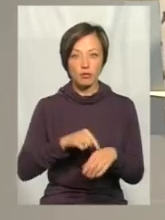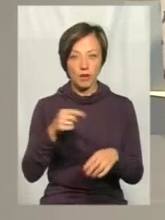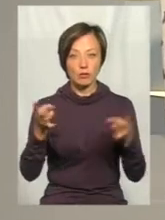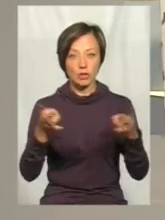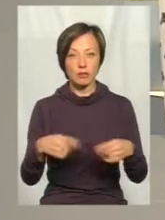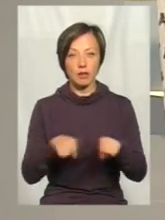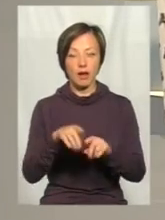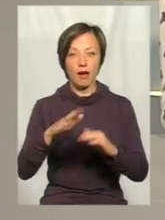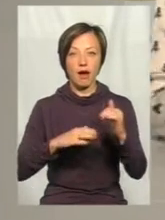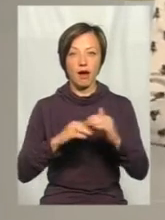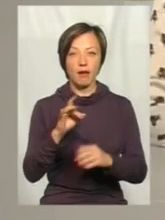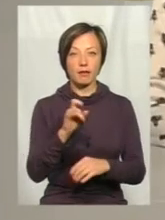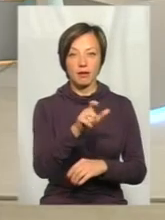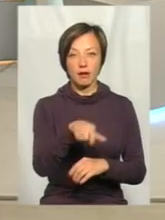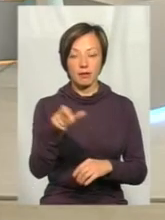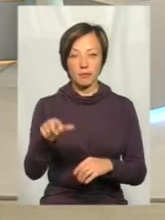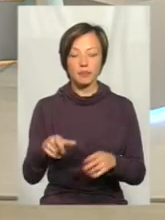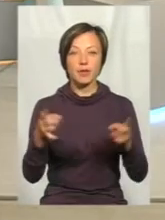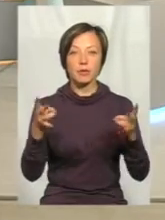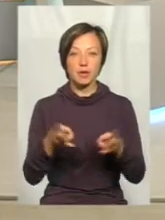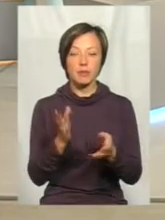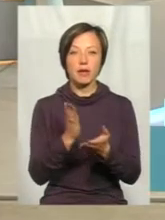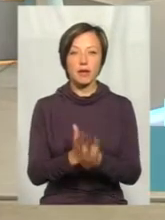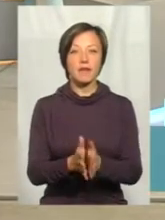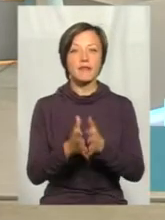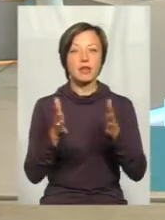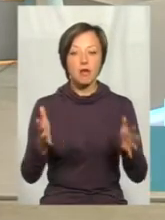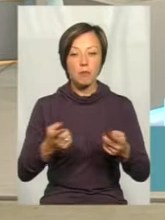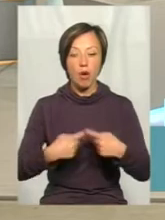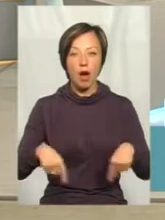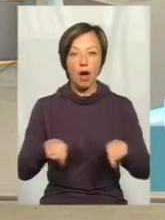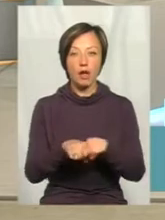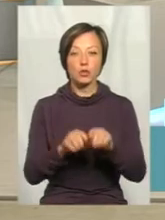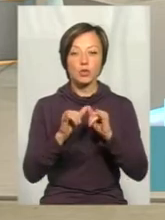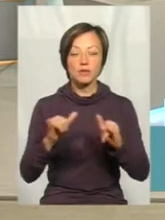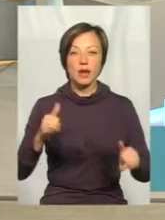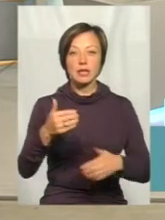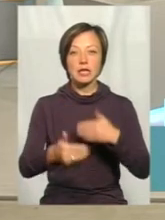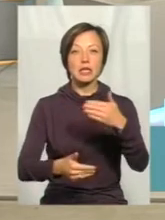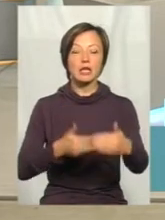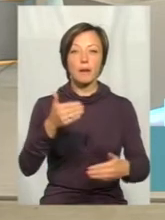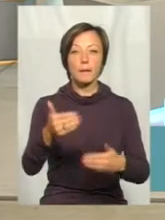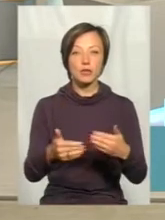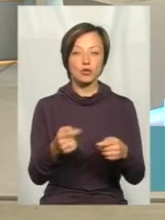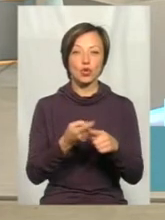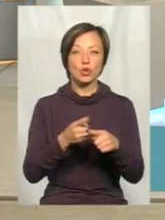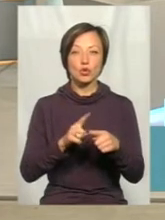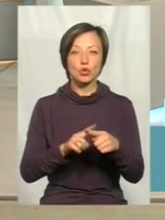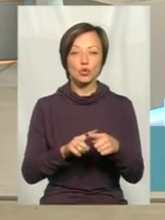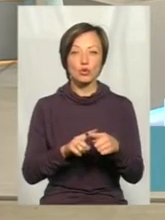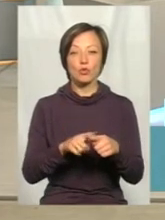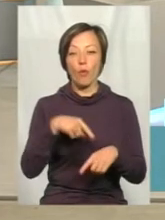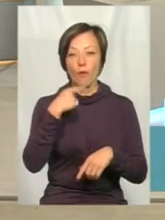таких кадрах? Насправді потреба є велика, тому що галузь розвивається динамічно, да? І насправді тут не тільки йде мова